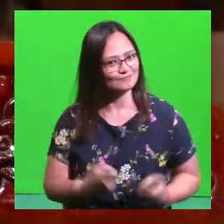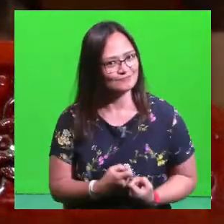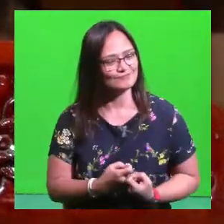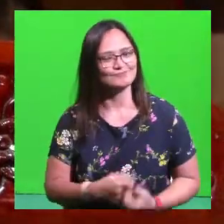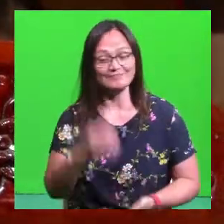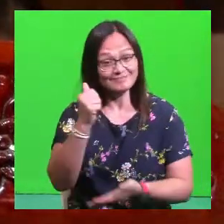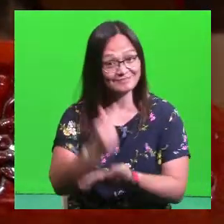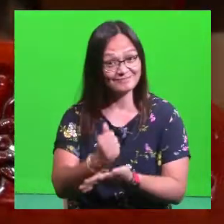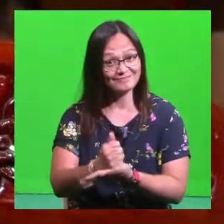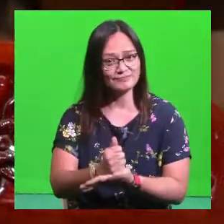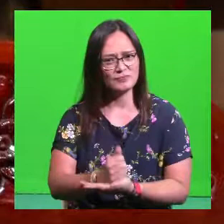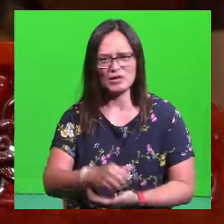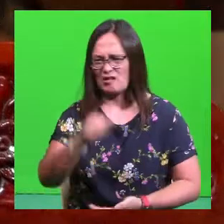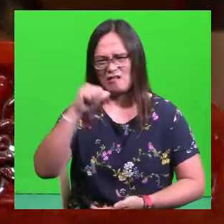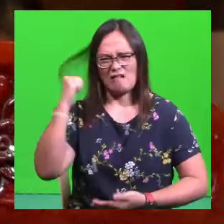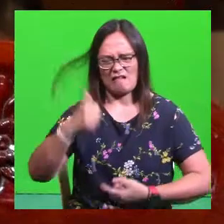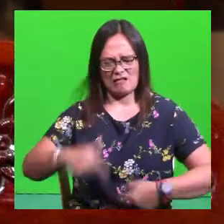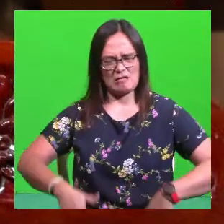mabuhay sa kasalanan.